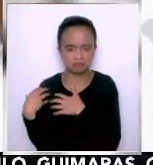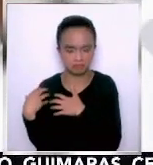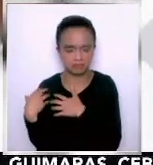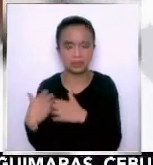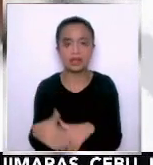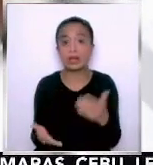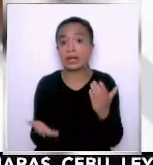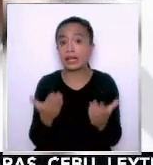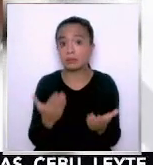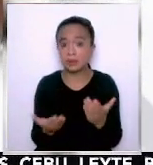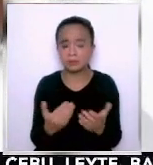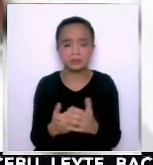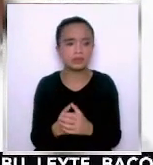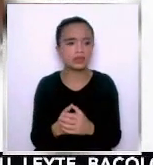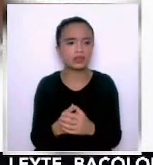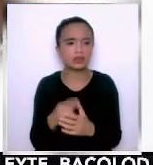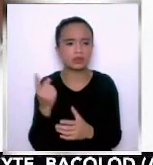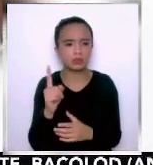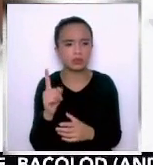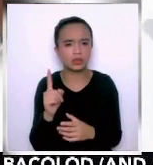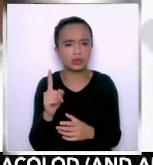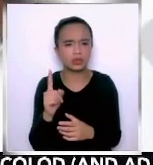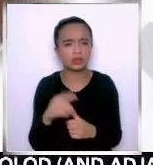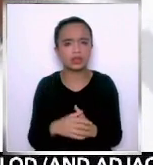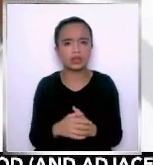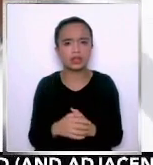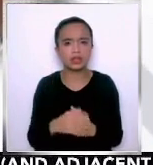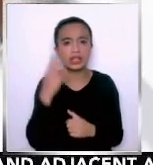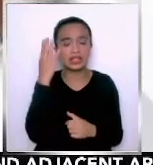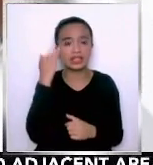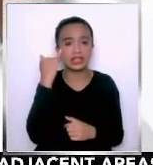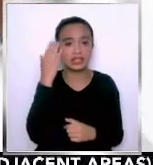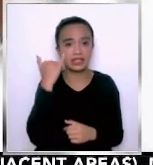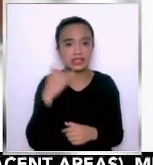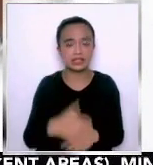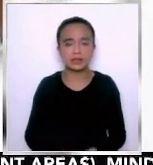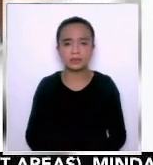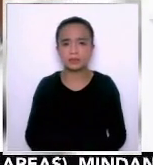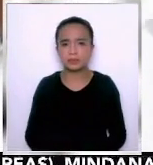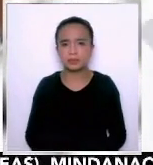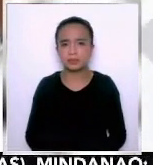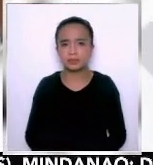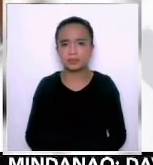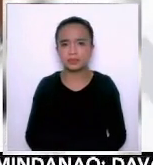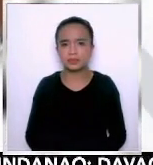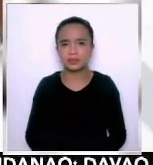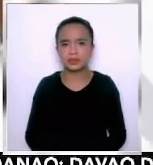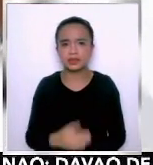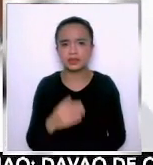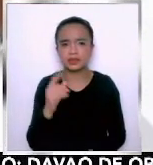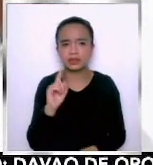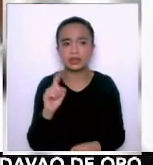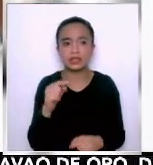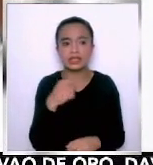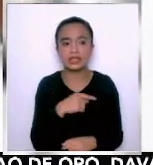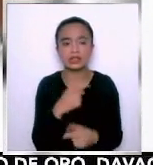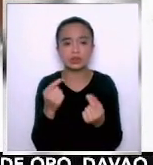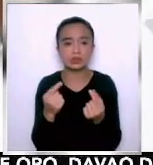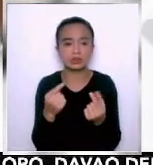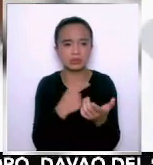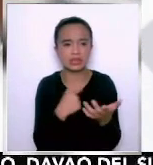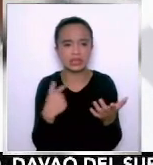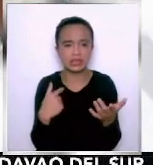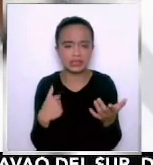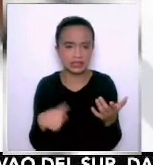hinay-hinay ng pag-interest siguro ay bunsod na lang din ito na lockdown na ginawa sa China. But